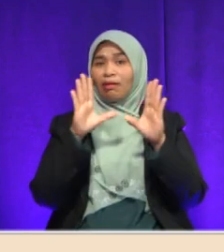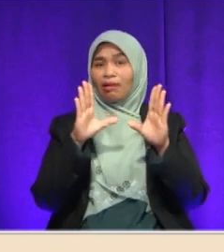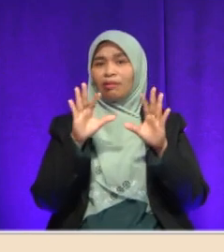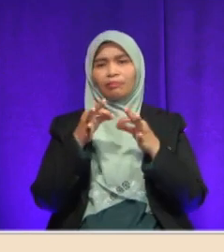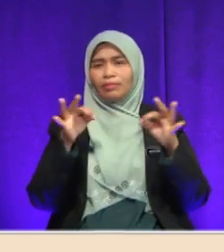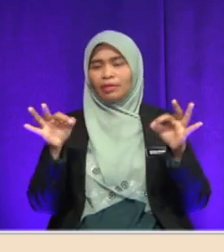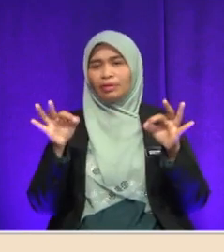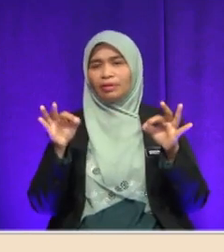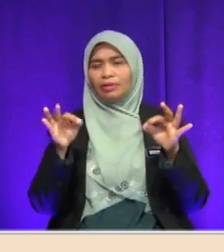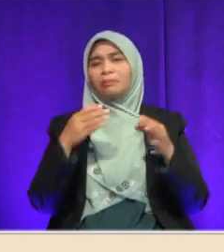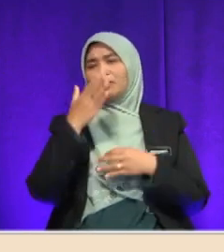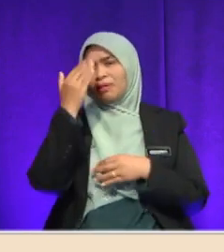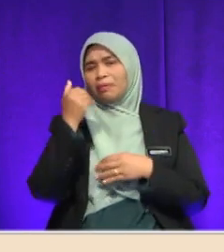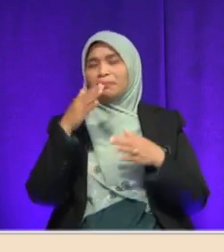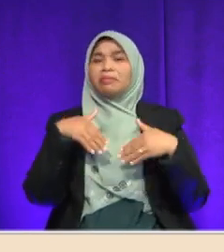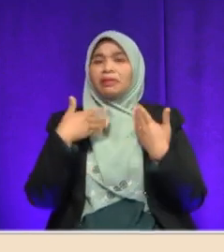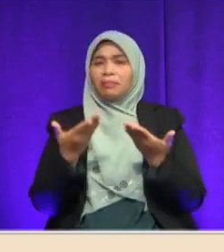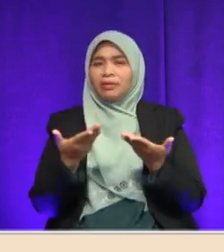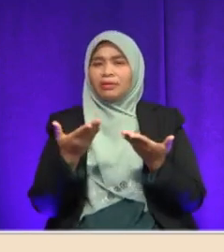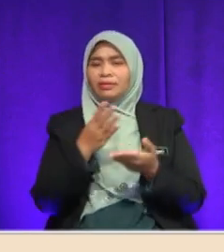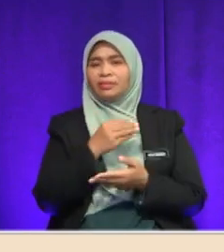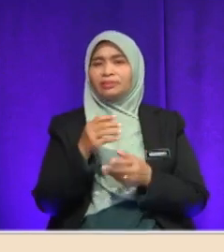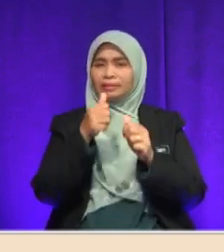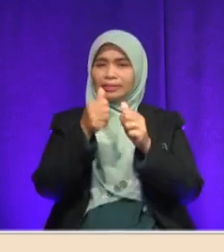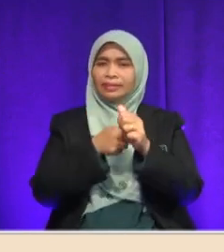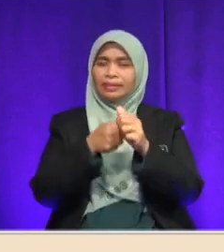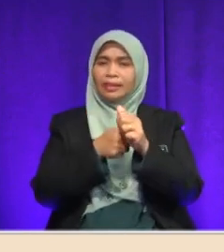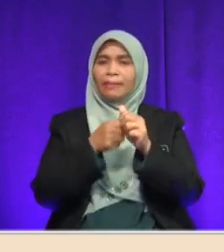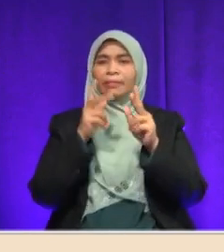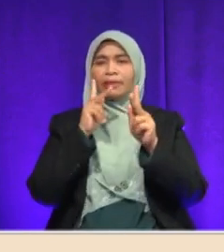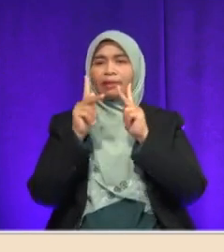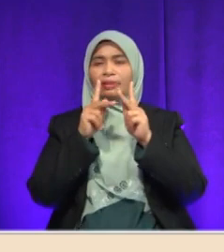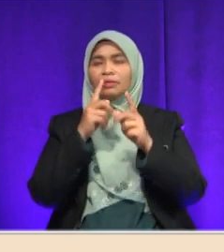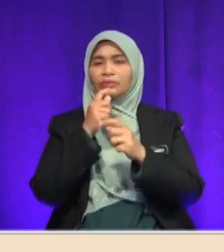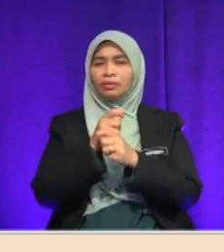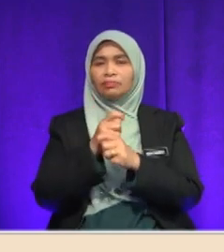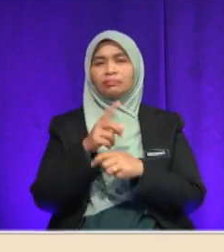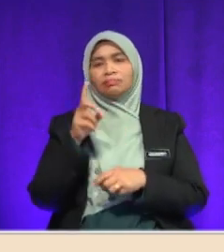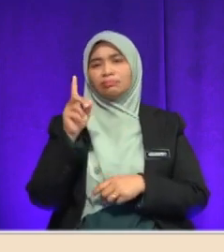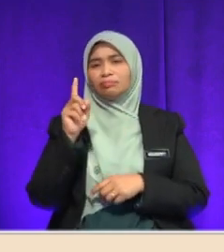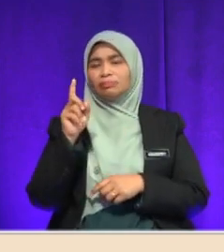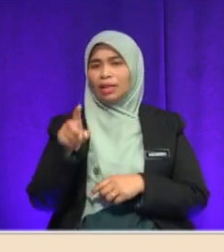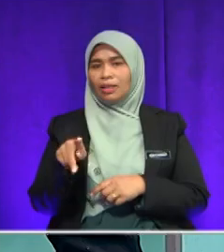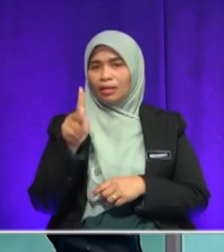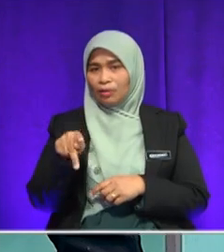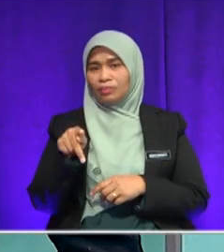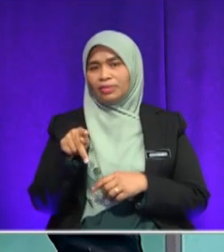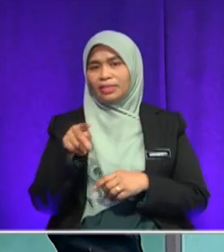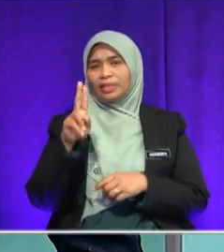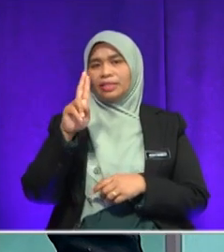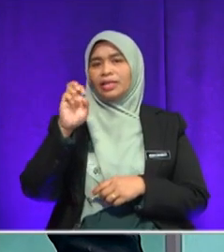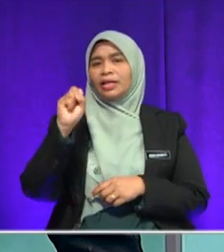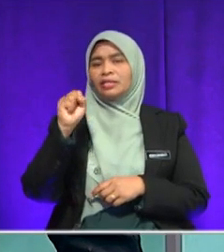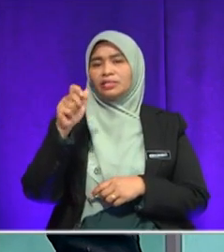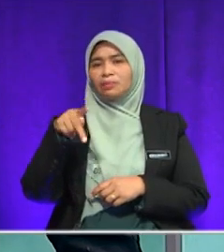jelaskan, mengapakah, bagaimana, dan setiap kata tugas ni memerlukan respon yang berbeza daripada murid ataupun calon